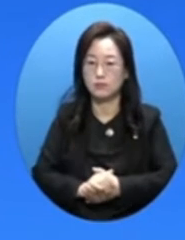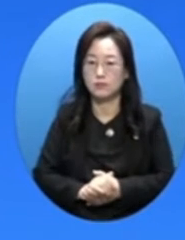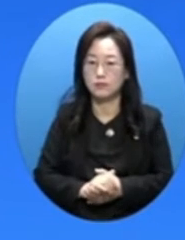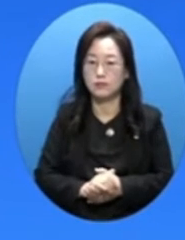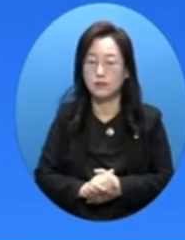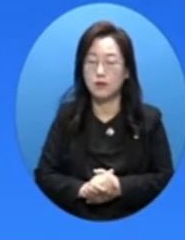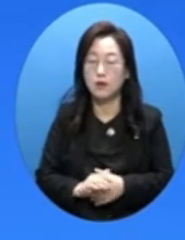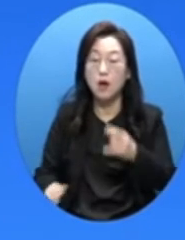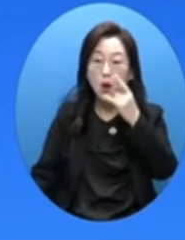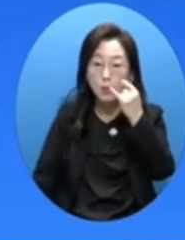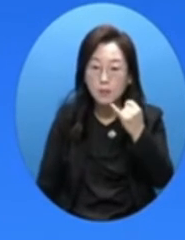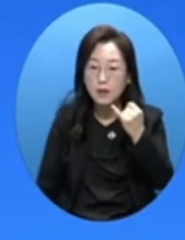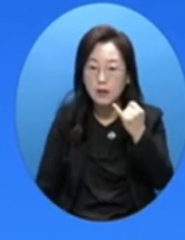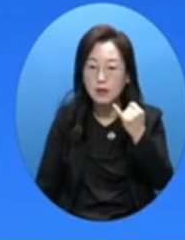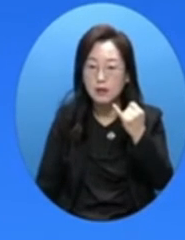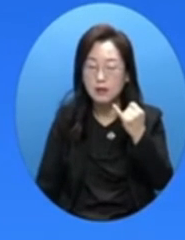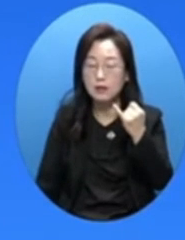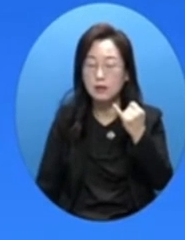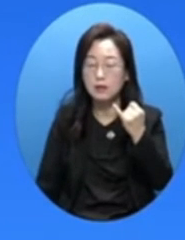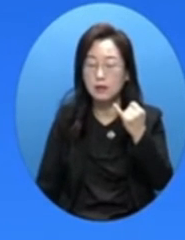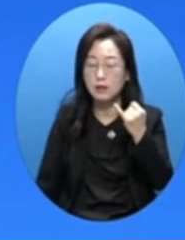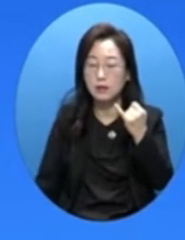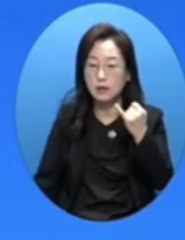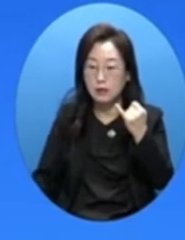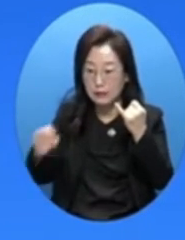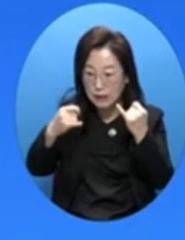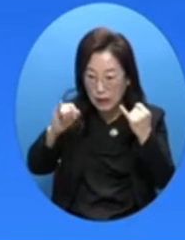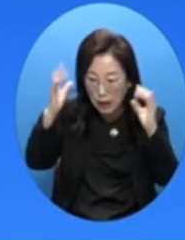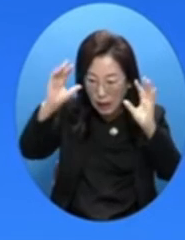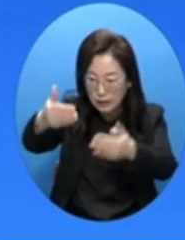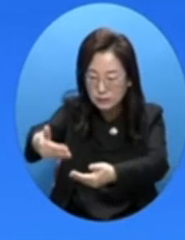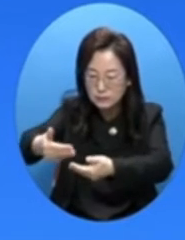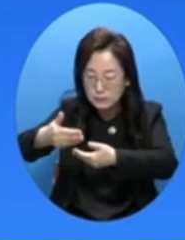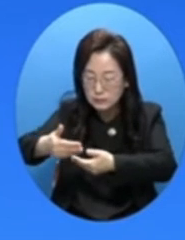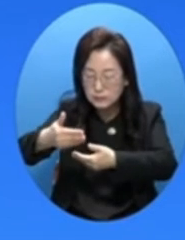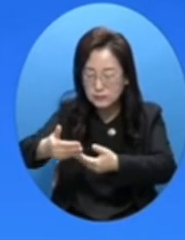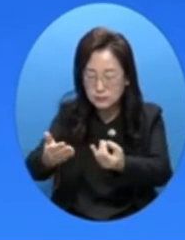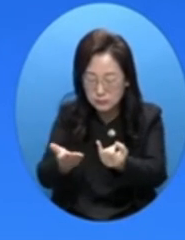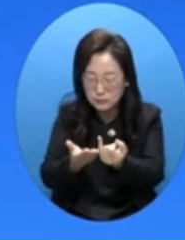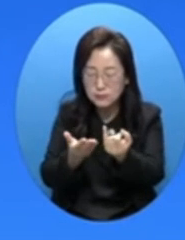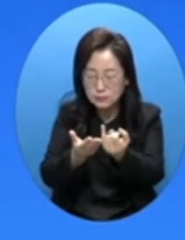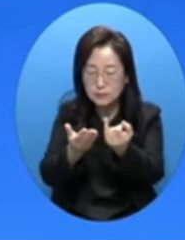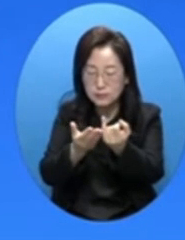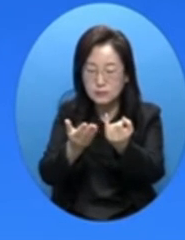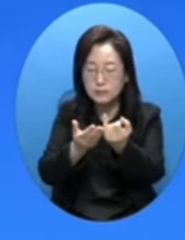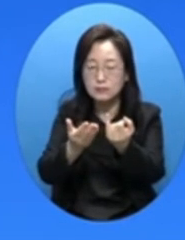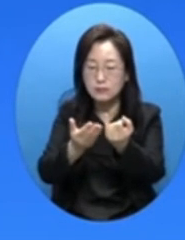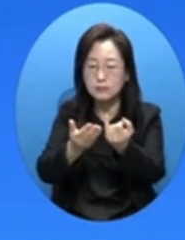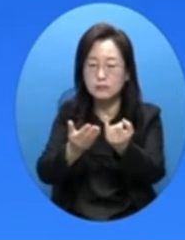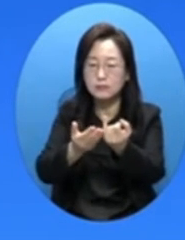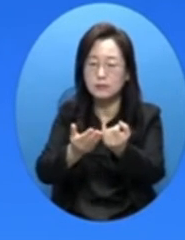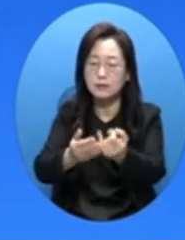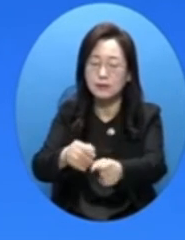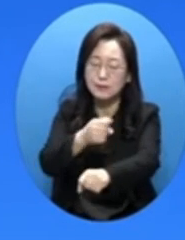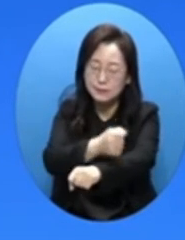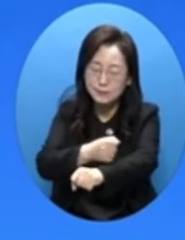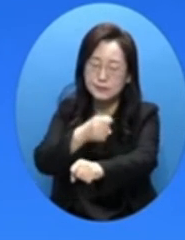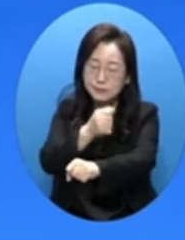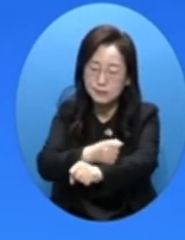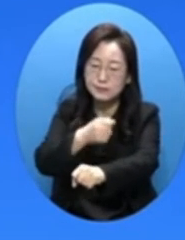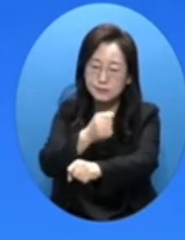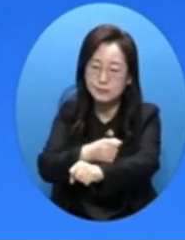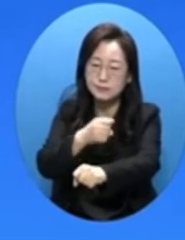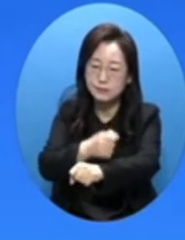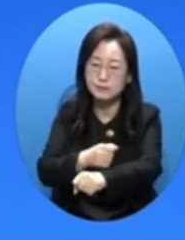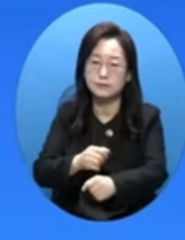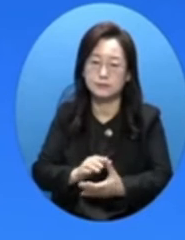그래서 어머님이 이 어린 딸을, 안 못 보는 어린 딸을 키우더라고 출발하면서 정말 힘들게 어렵게